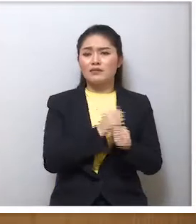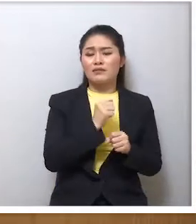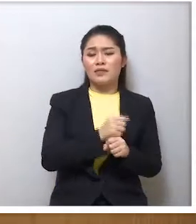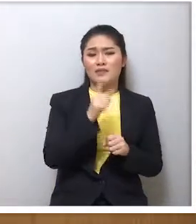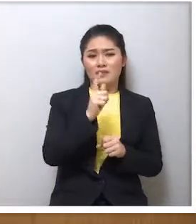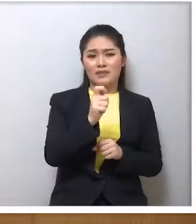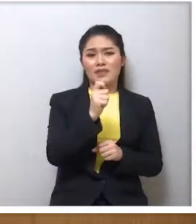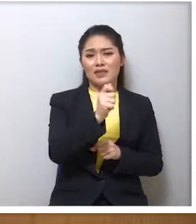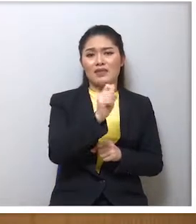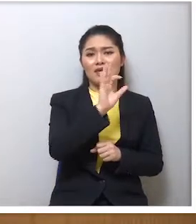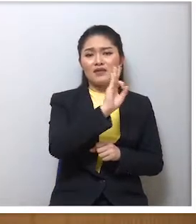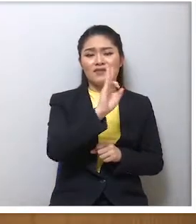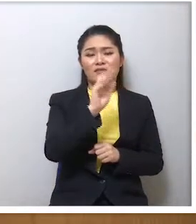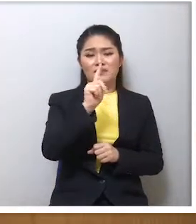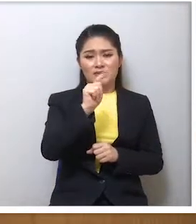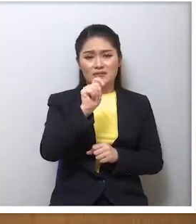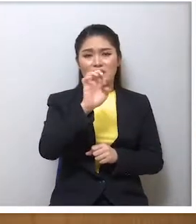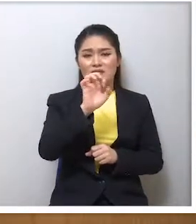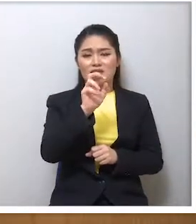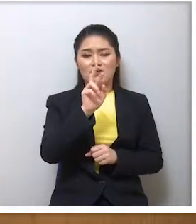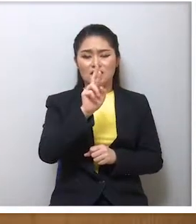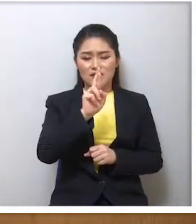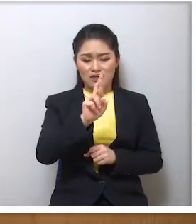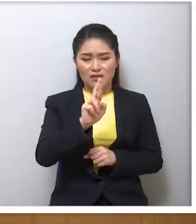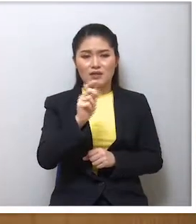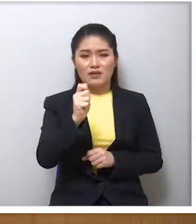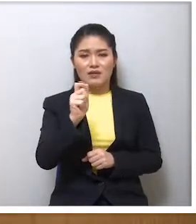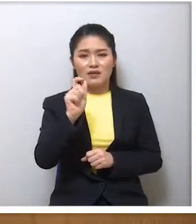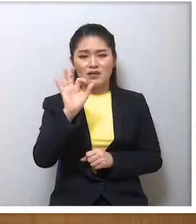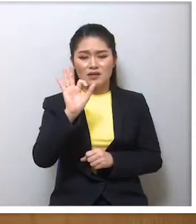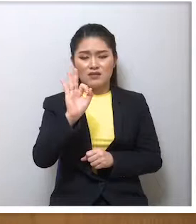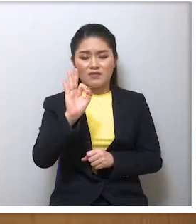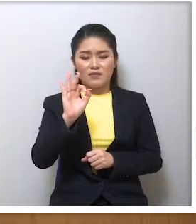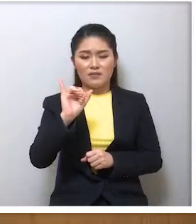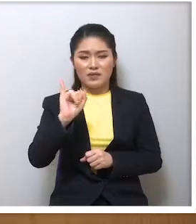ทำได้ดีนะครับในเรื่องของใส่แสงใส่อะไรก็มาใส่ทีหลังได้นะ